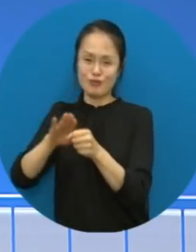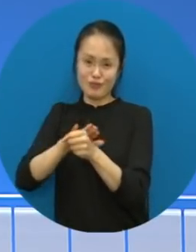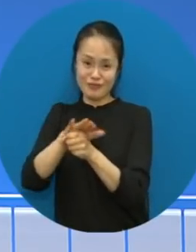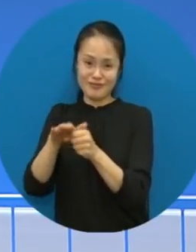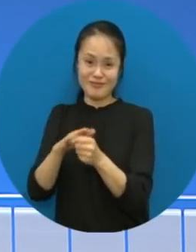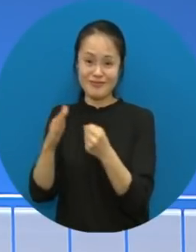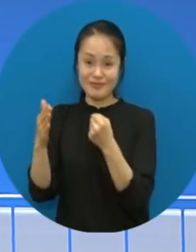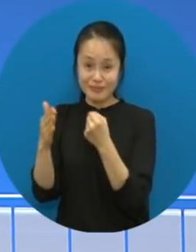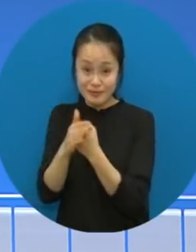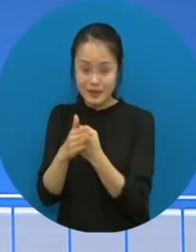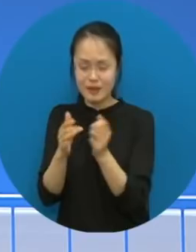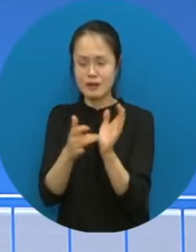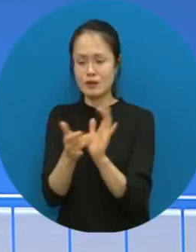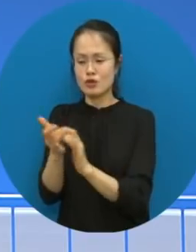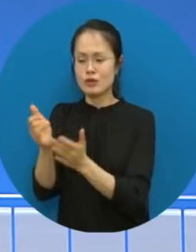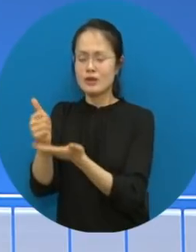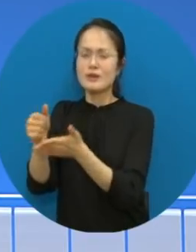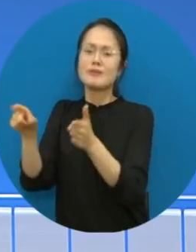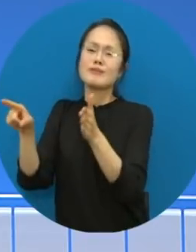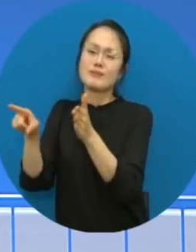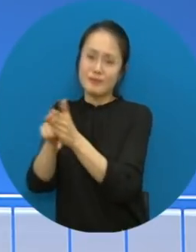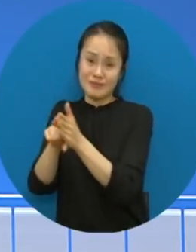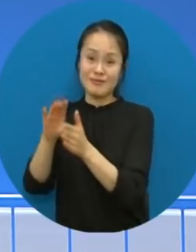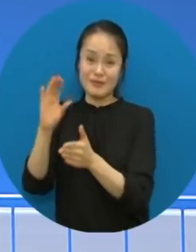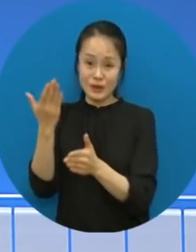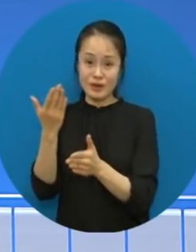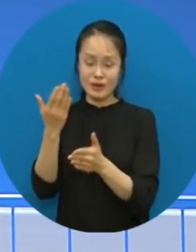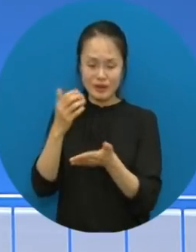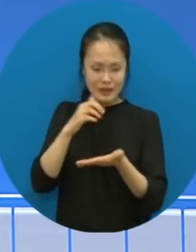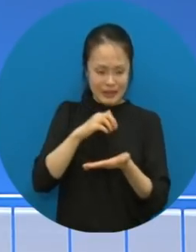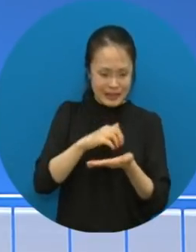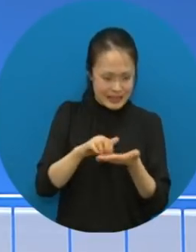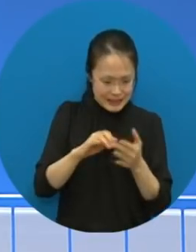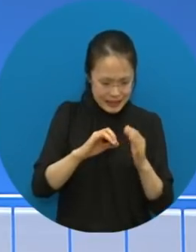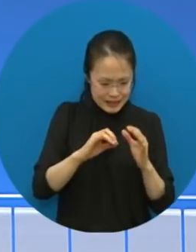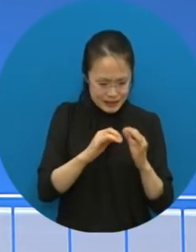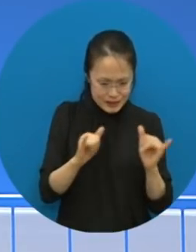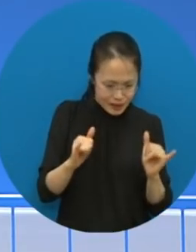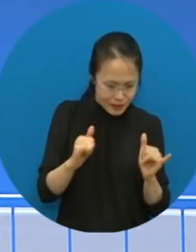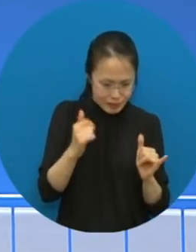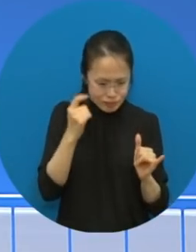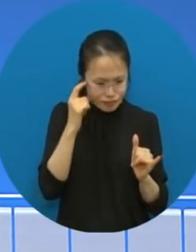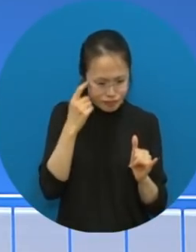사랑하면 믿어지게 되는 겁니다. 계산이 안 돼도,